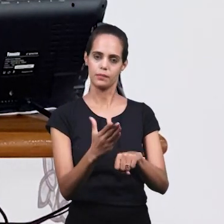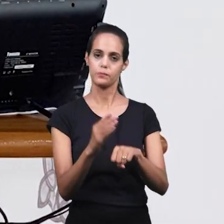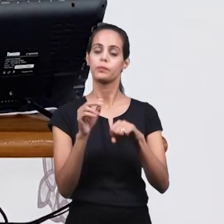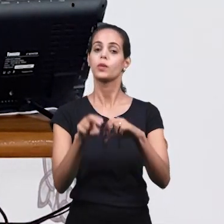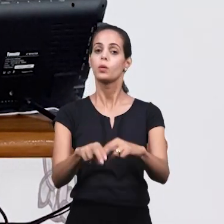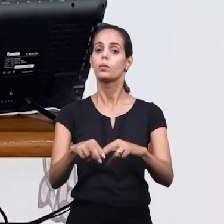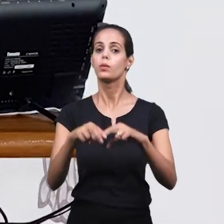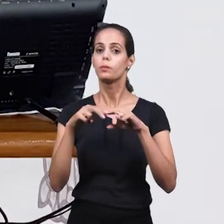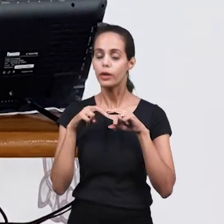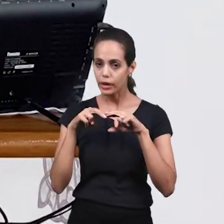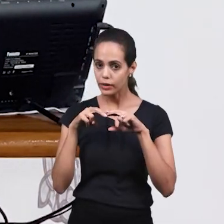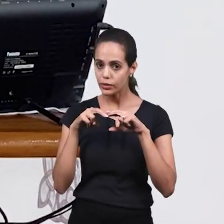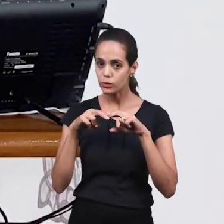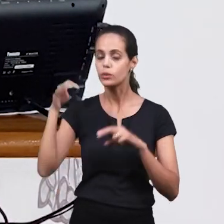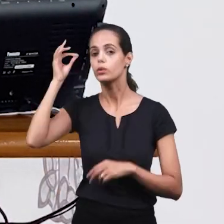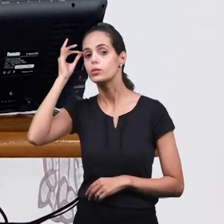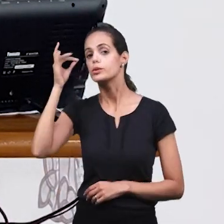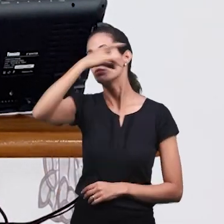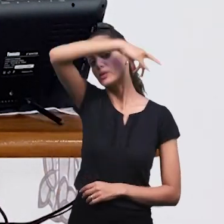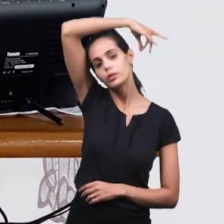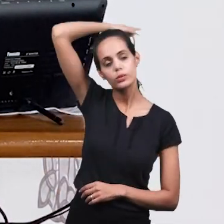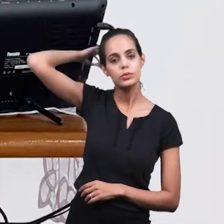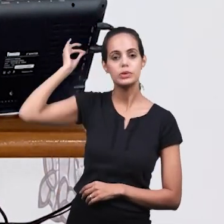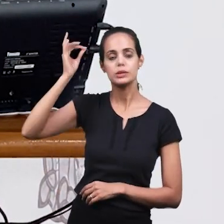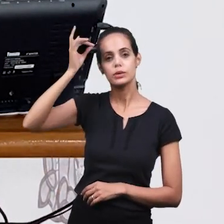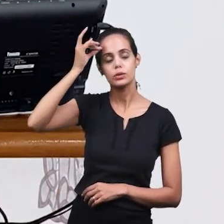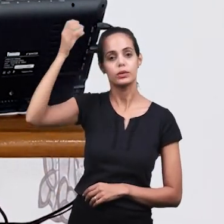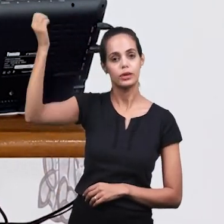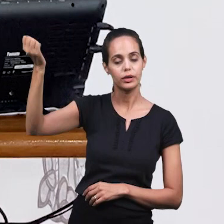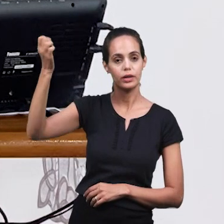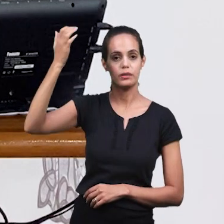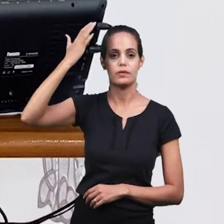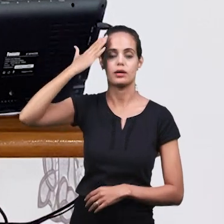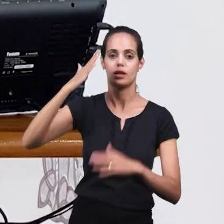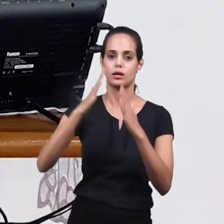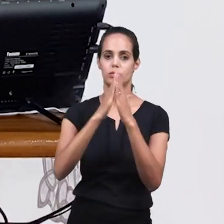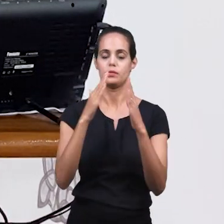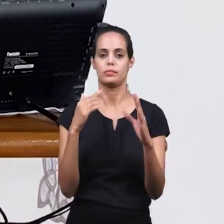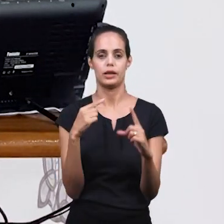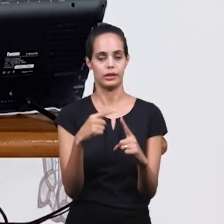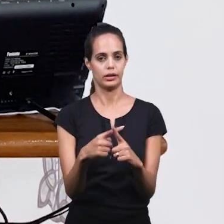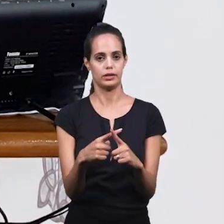l'Église, l'heure qui précède le retour du Seigneur Jésus.